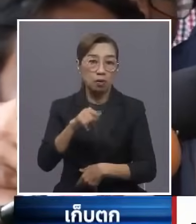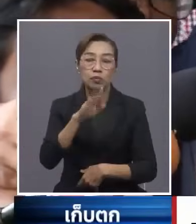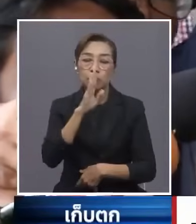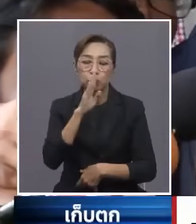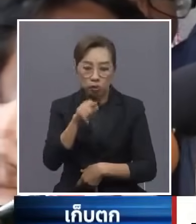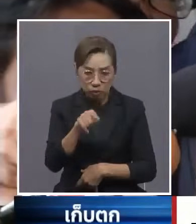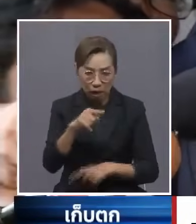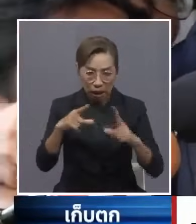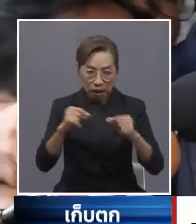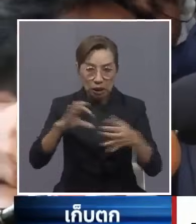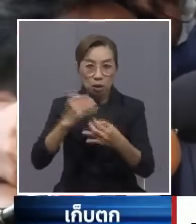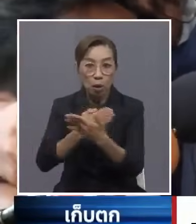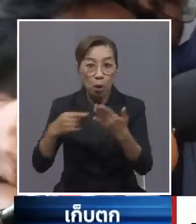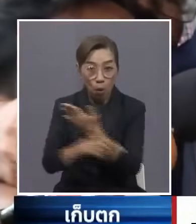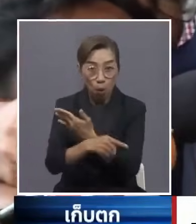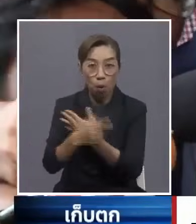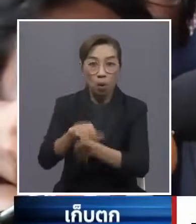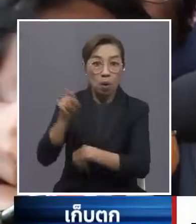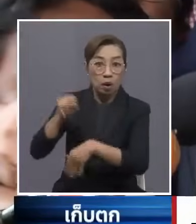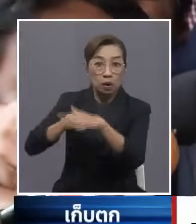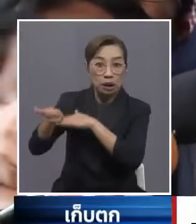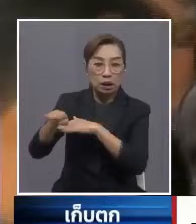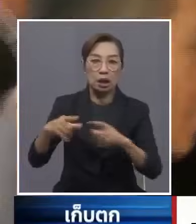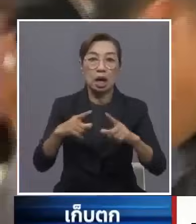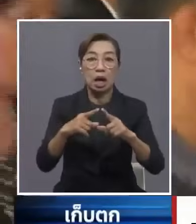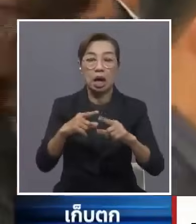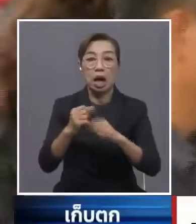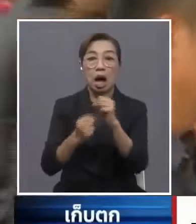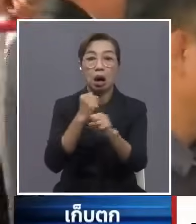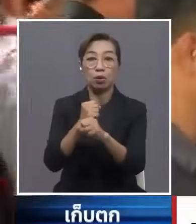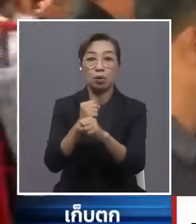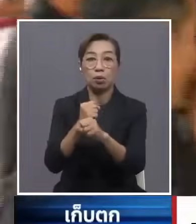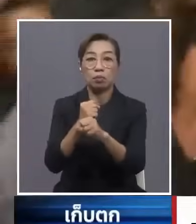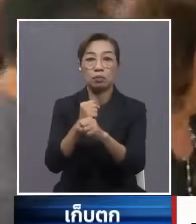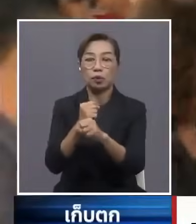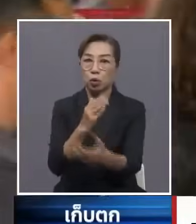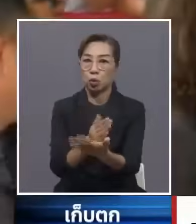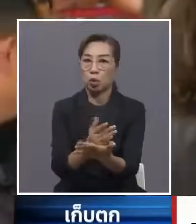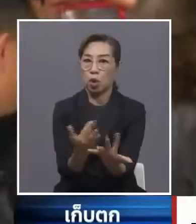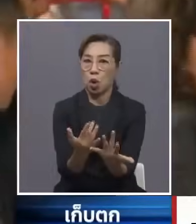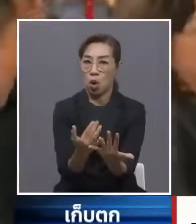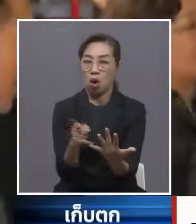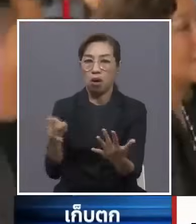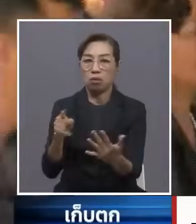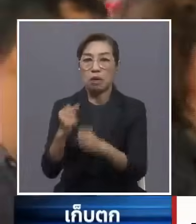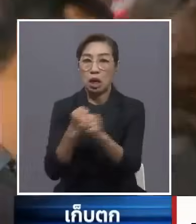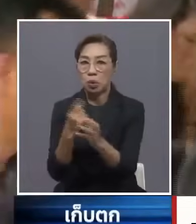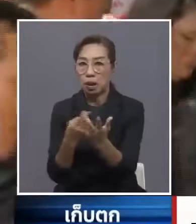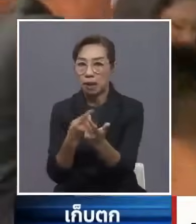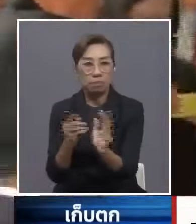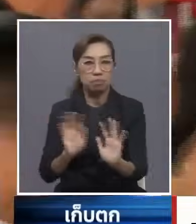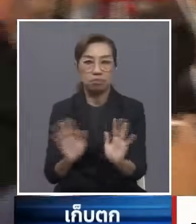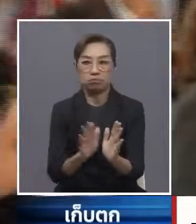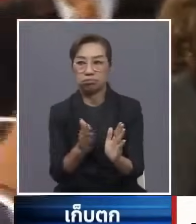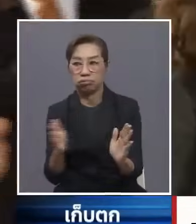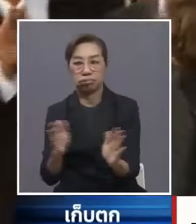เกี่ยวข้องกับคดีทุจริตแล้วหลบหนีอายุความมันสะดุดหยุดลงเลยเขาจะไม่นับอายุความต่อนะฮะส่วนหมายจับอีก 1ใบก็คือ